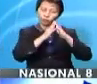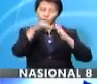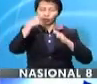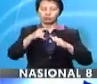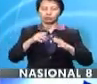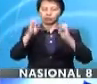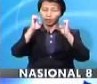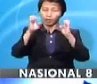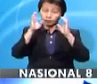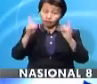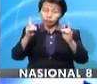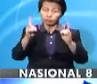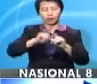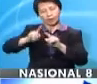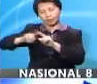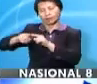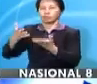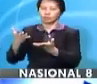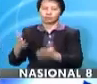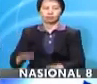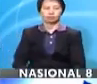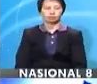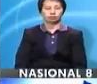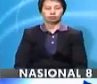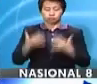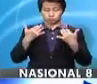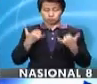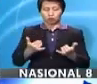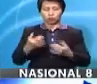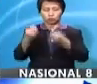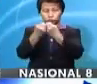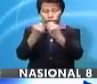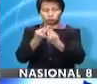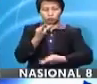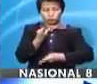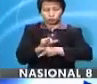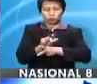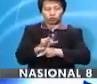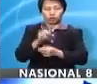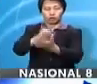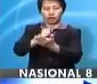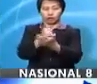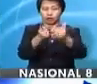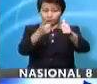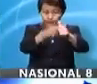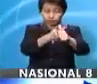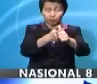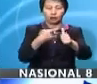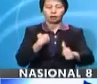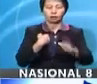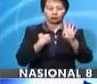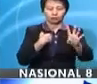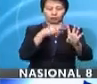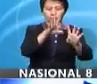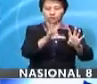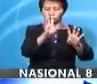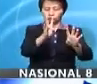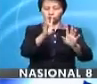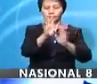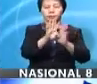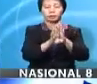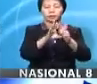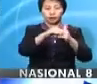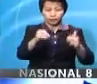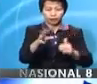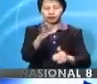untuk education dan sebagainya. Ketika ini juga jumlah simpanan bagi akaun pertama adalah